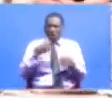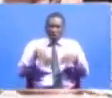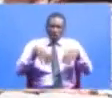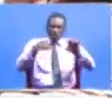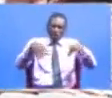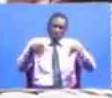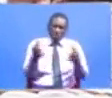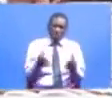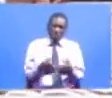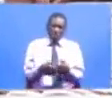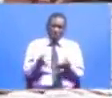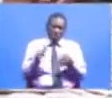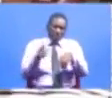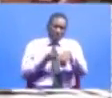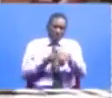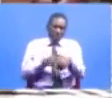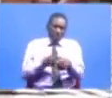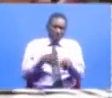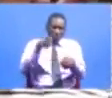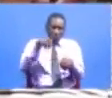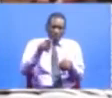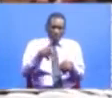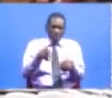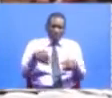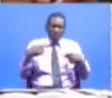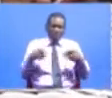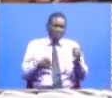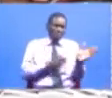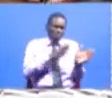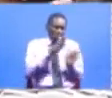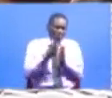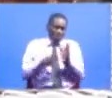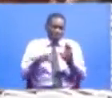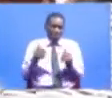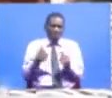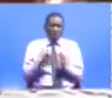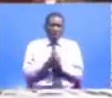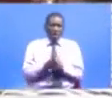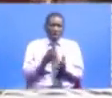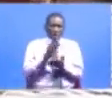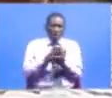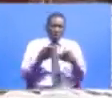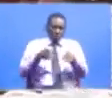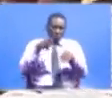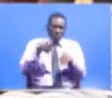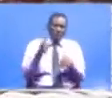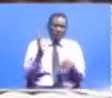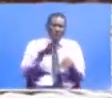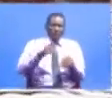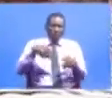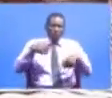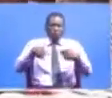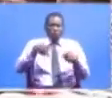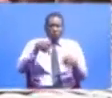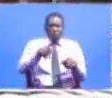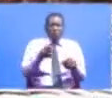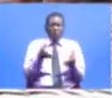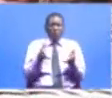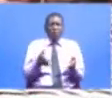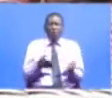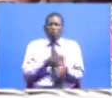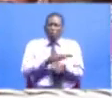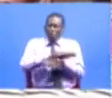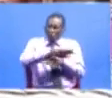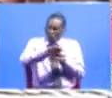wakati kuna off season, sasa watu walikuwa wanajitayarisha na kunao wamepanda na wengine wanapanda. Kwa hivyo hizo acreage